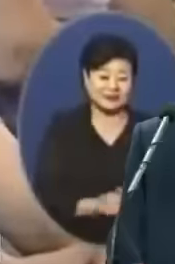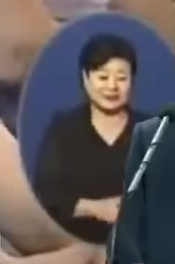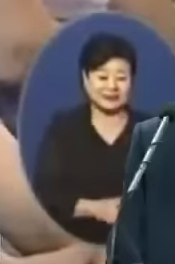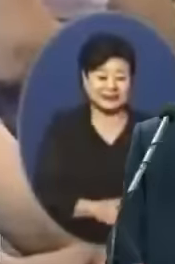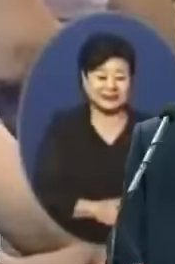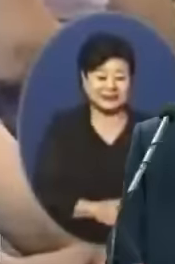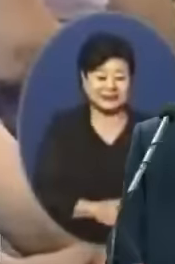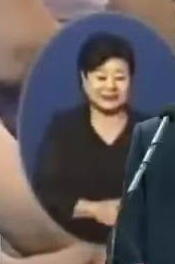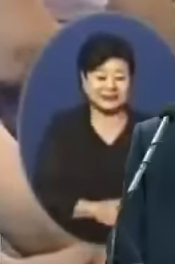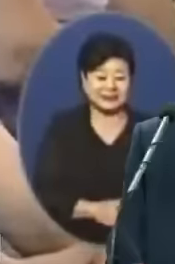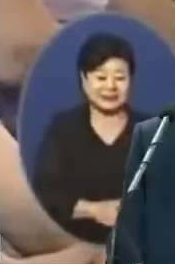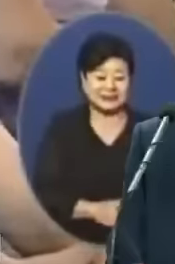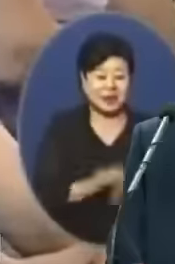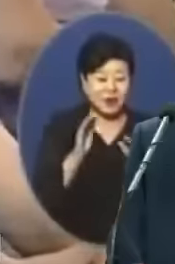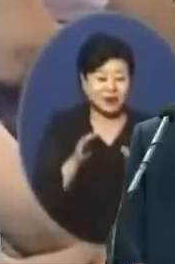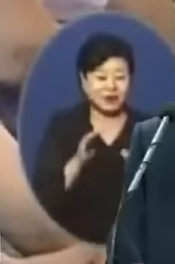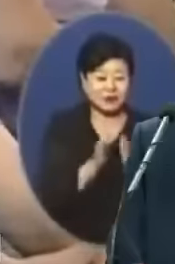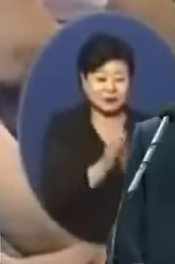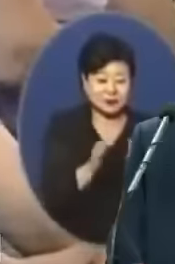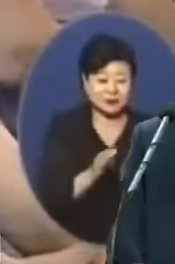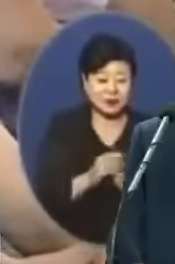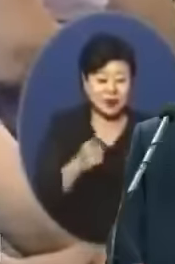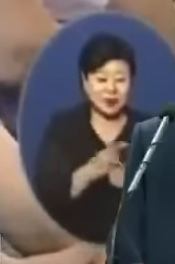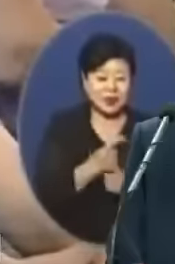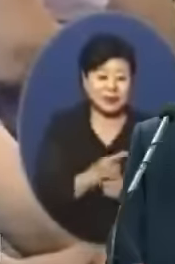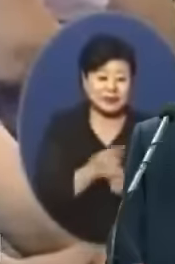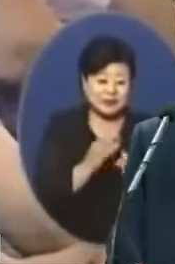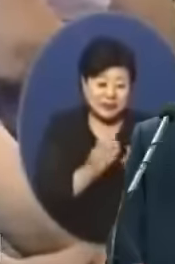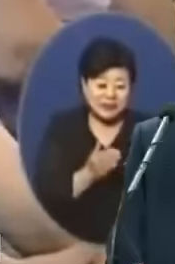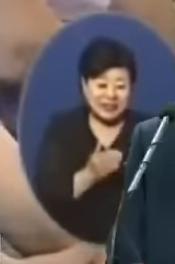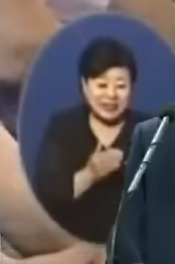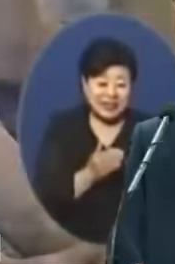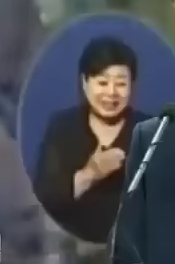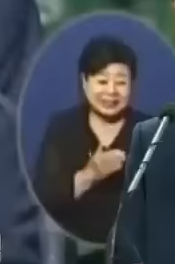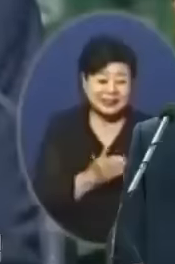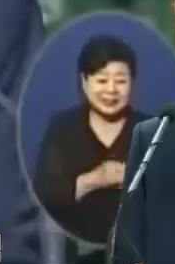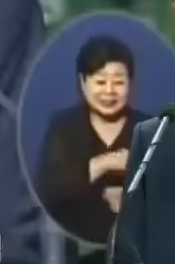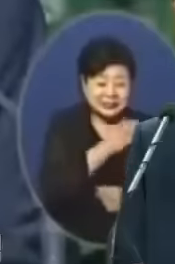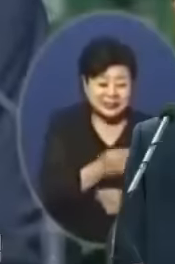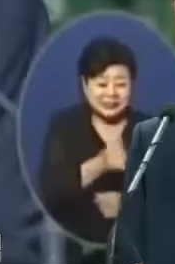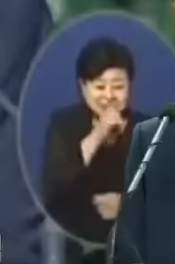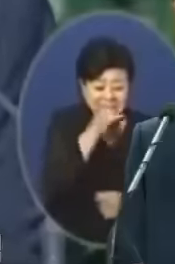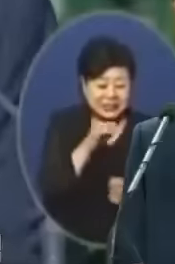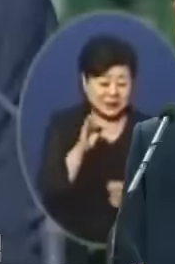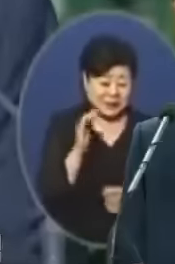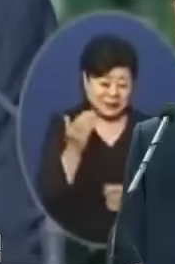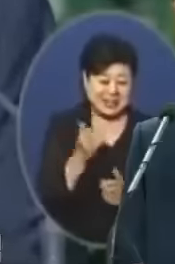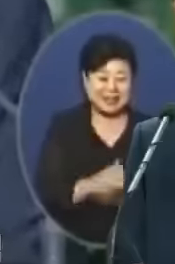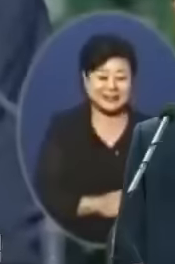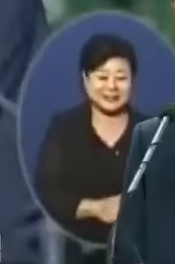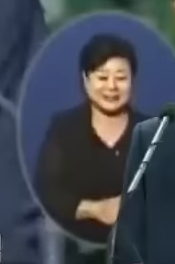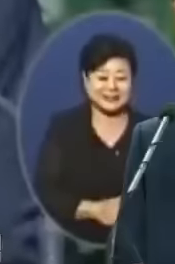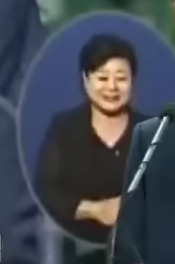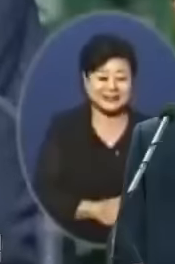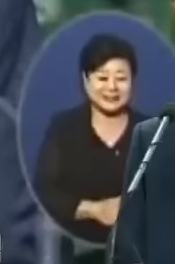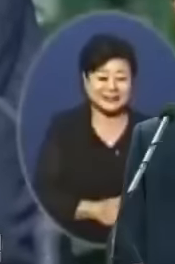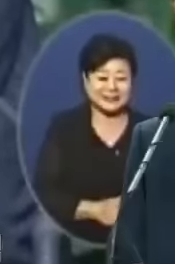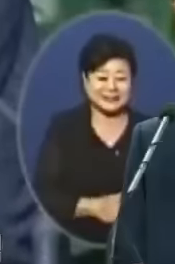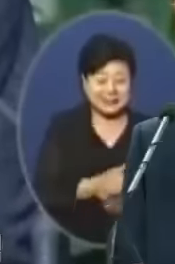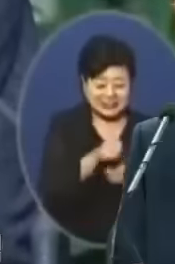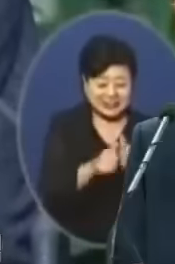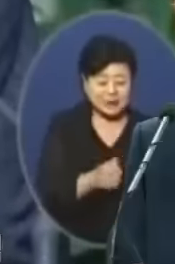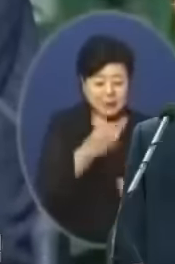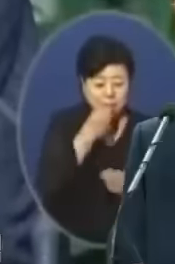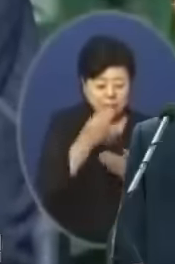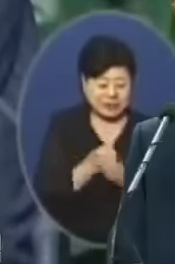것입니다. 여러분 오늘부터 변화 받으십시오. 능력이 있는 사람들인 것입니다.